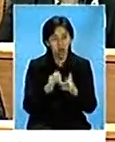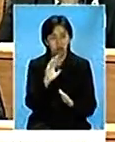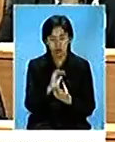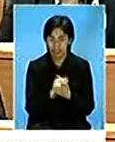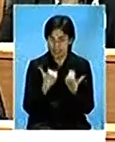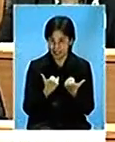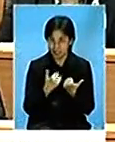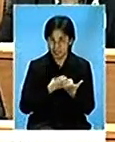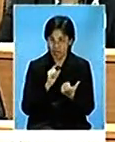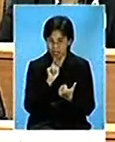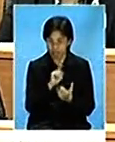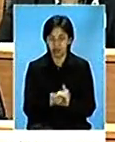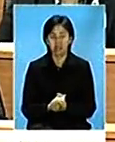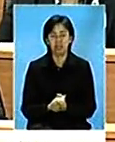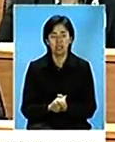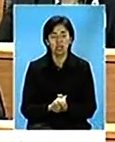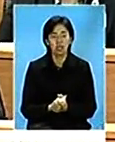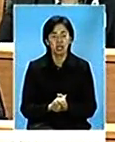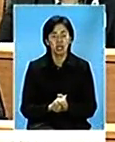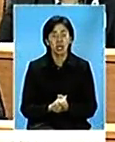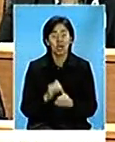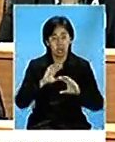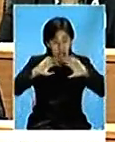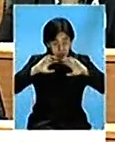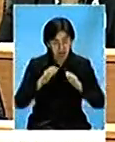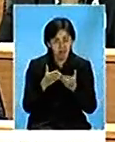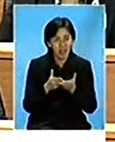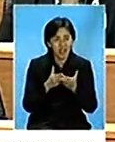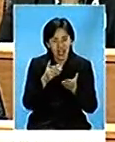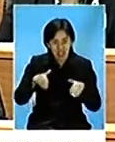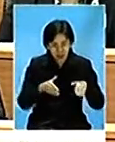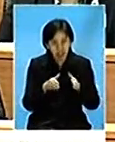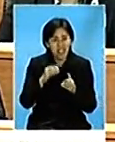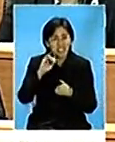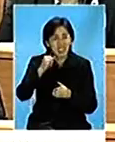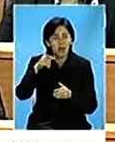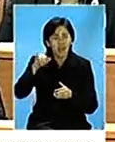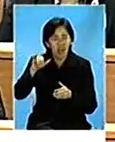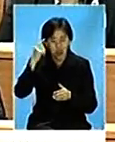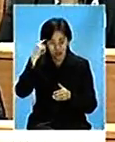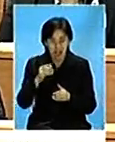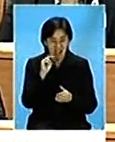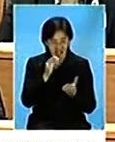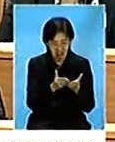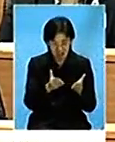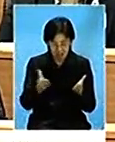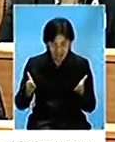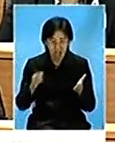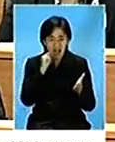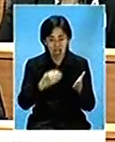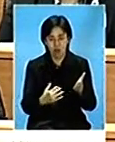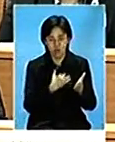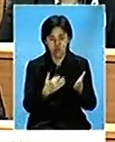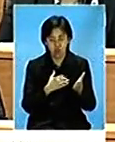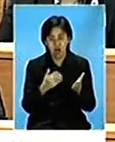ผ่านมาท่านประธานครับรัฐบาลเคยใช้เรือดันน้ำที่แม่น้ำเจ้าพระยาจำได้ใช่ไหมครับที่เราอยากจะให้น้ำมันไหลจากทางเหนือลงไปอ่าวไทยเร็วๆเนี่